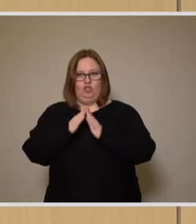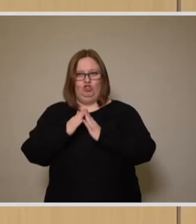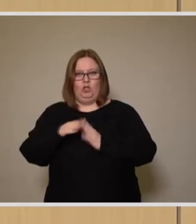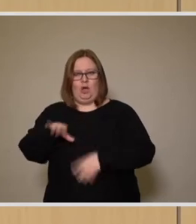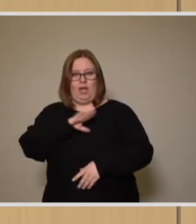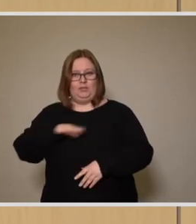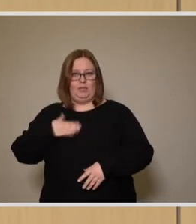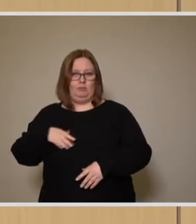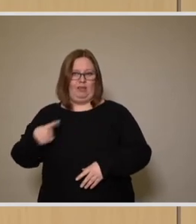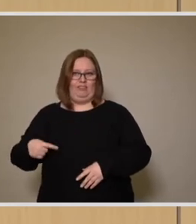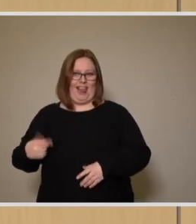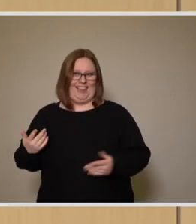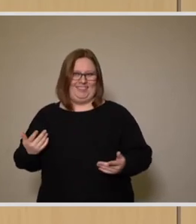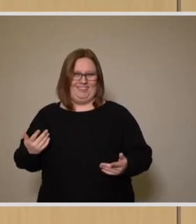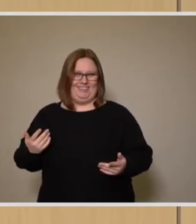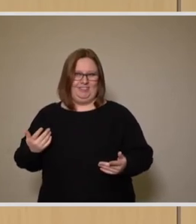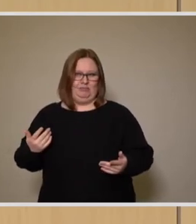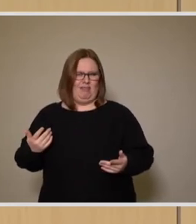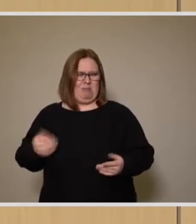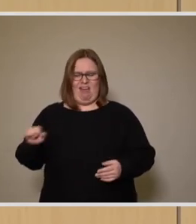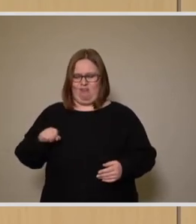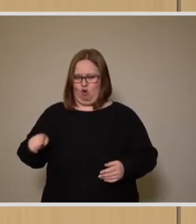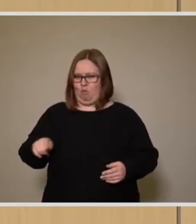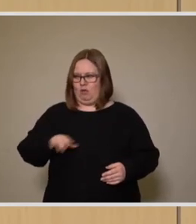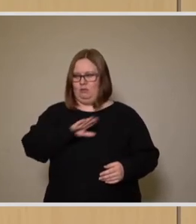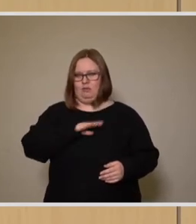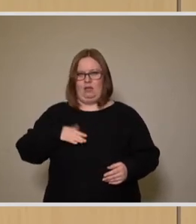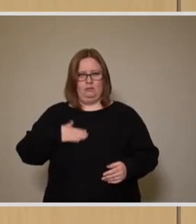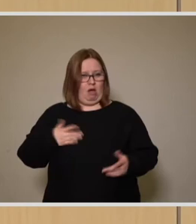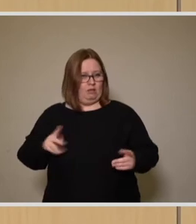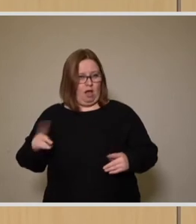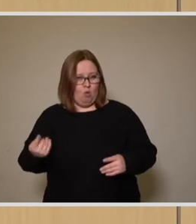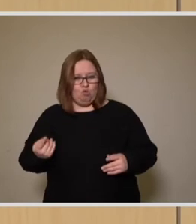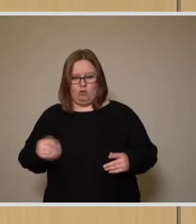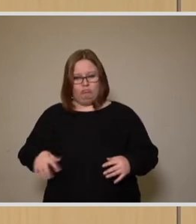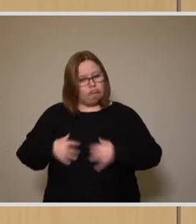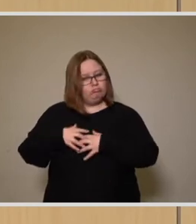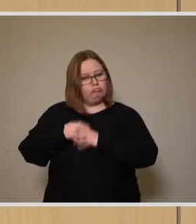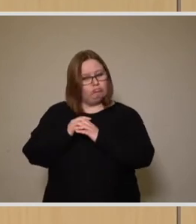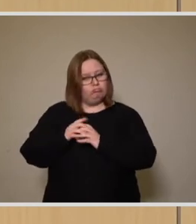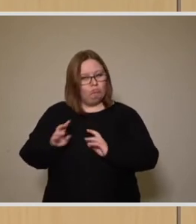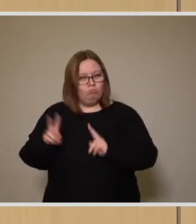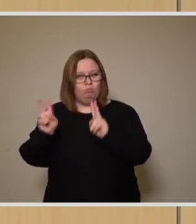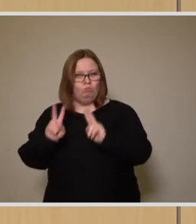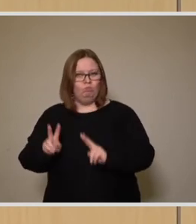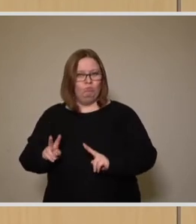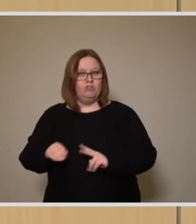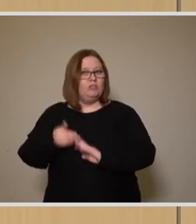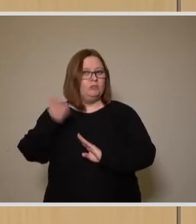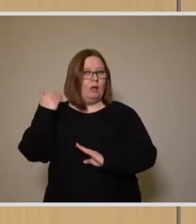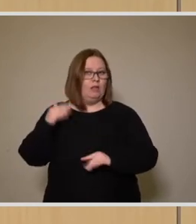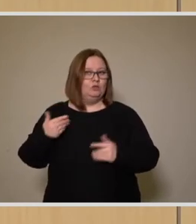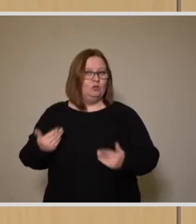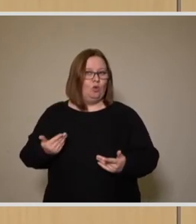Sachsenbad fehlt jetzt noch. Ja, warum sollte man das Sachsenbad nicht auch wieder in einen Zustand bringen, wie es früher